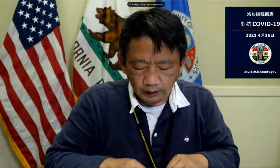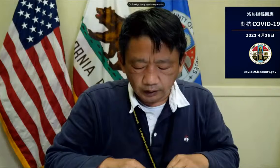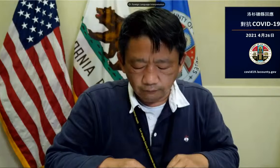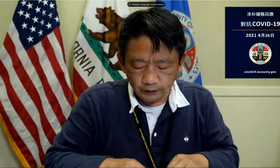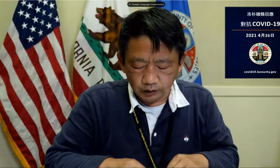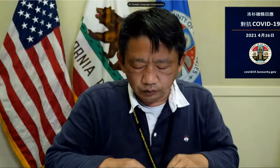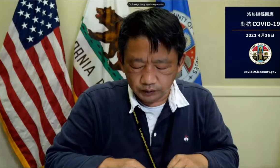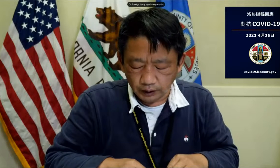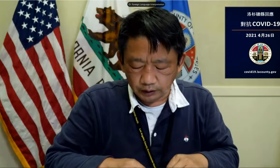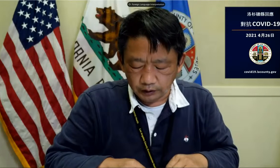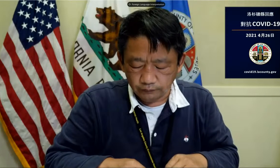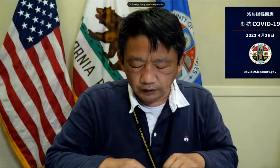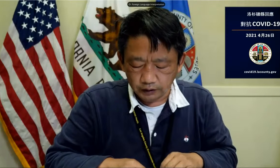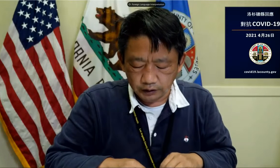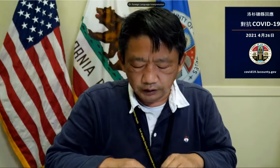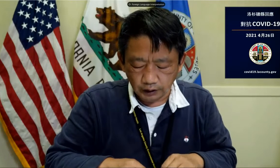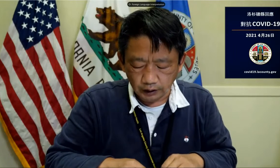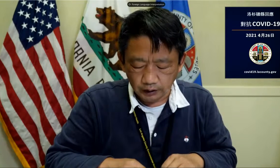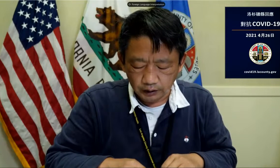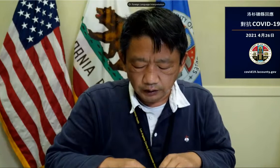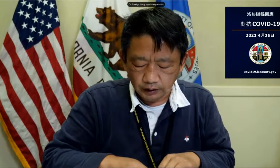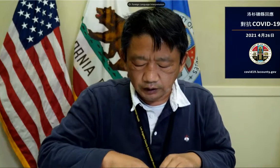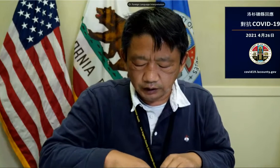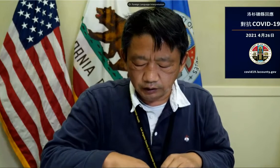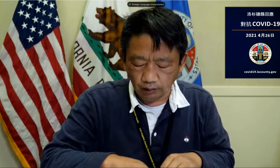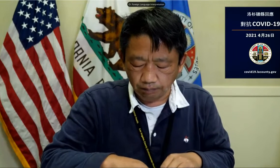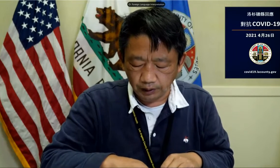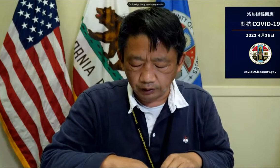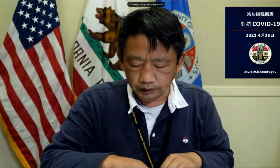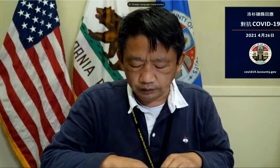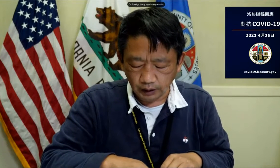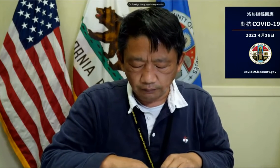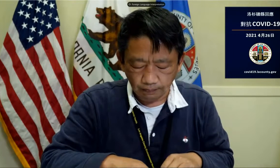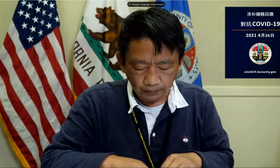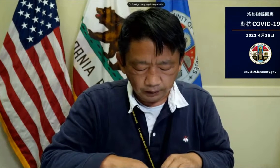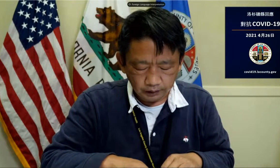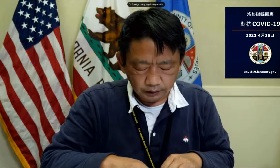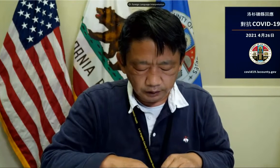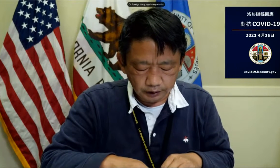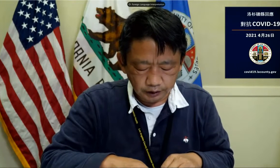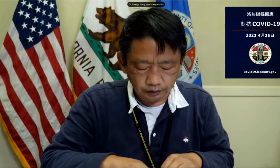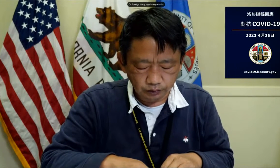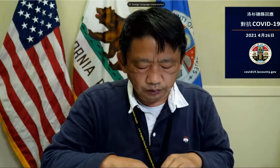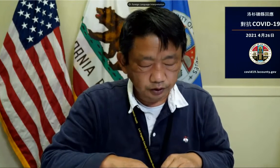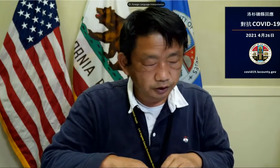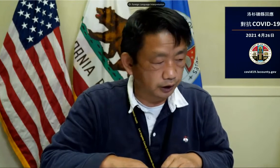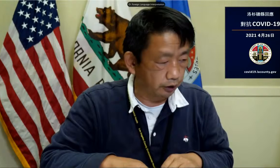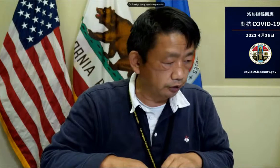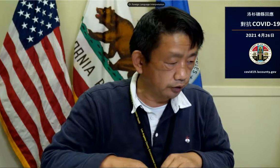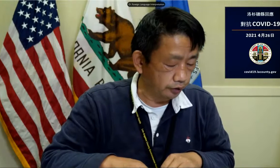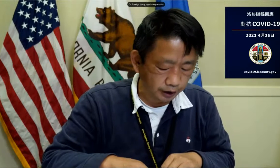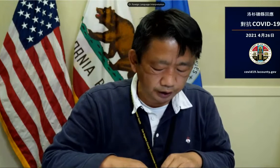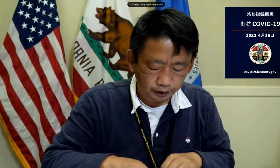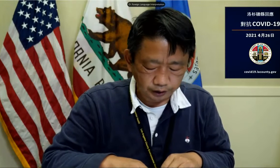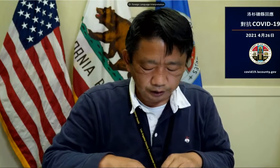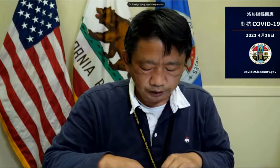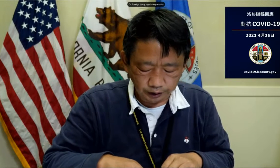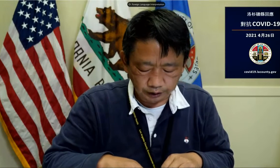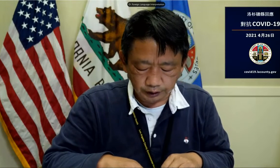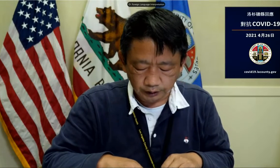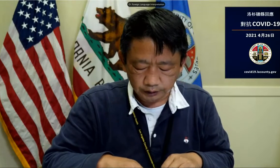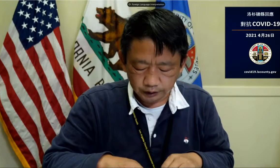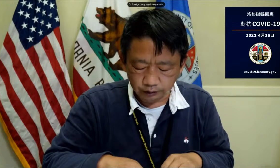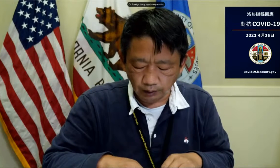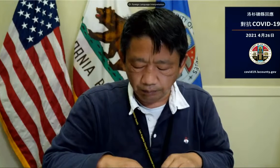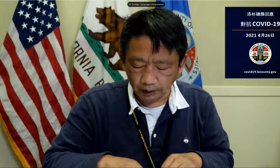住宅和非住宅的地方进行了新冠病毒的调查，这些机构中至少有1个已